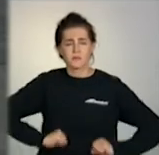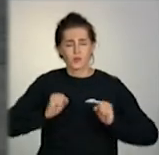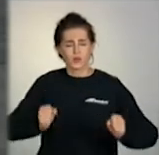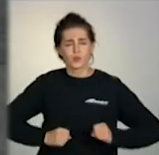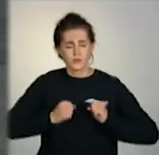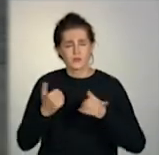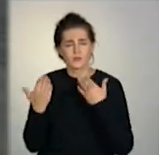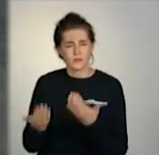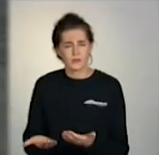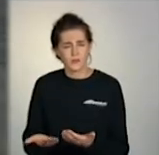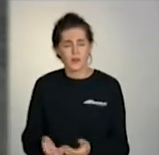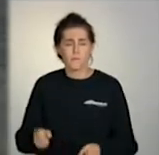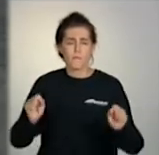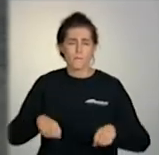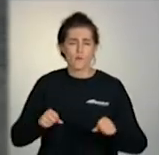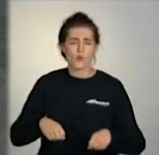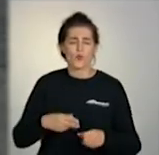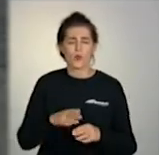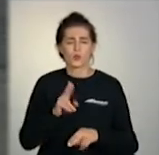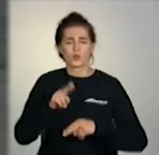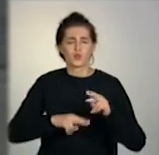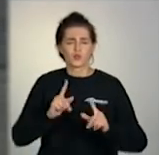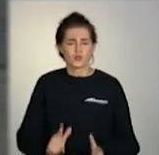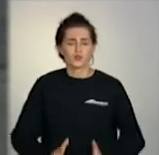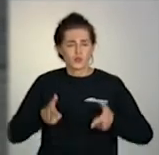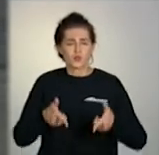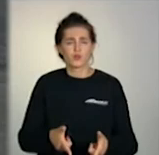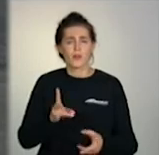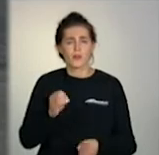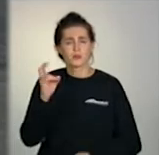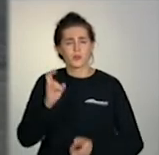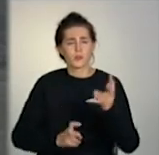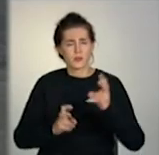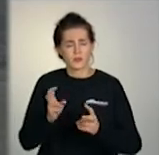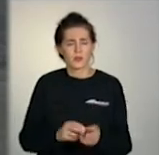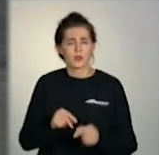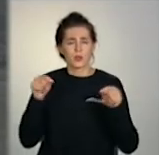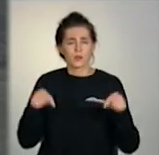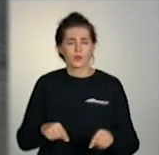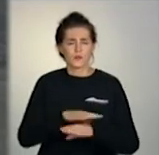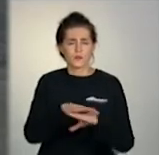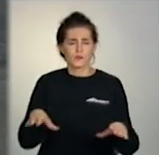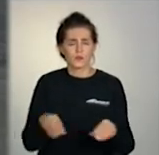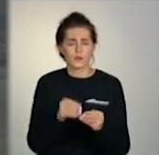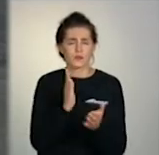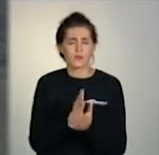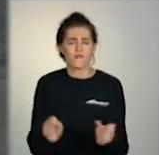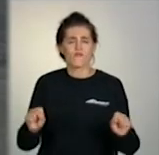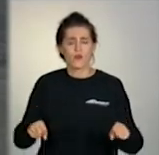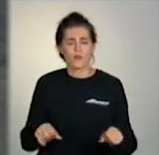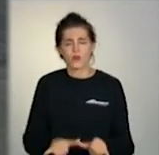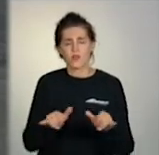способностях, може устроїтися на комбінат, і тут маса можливостей